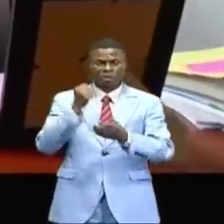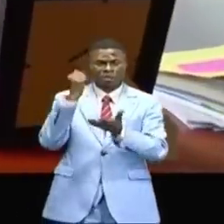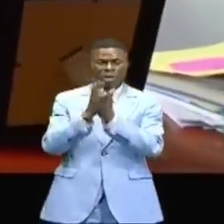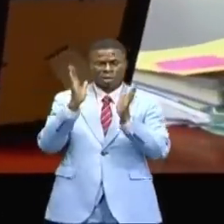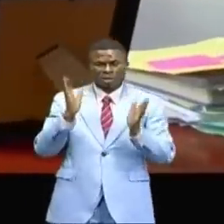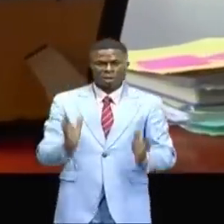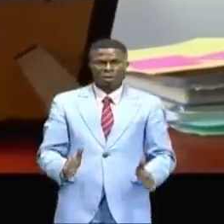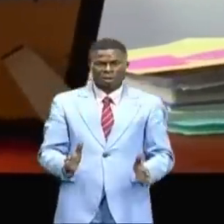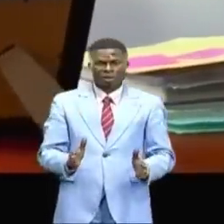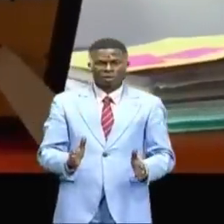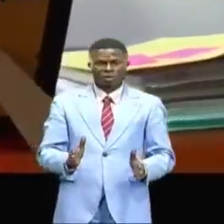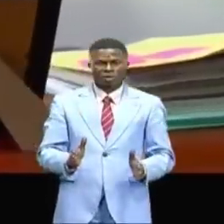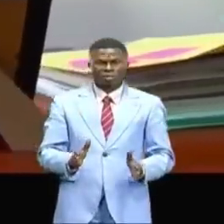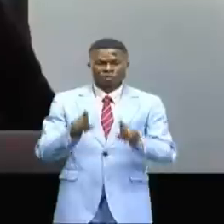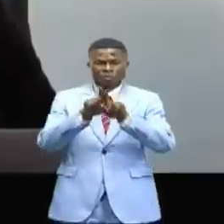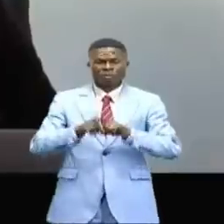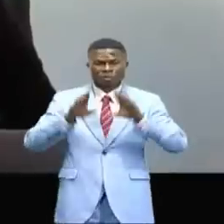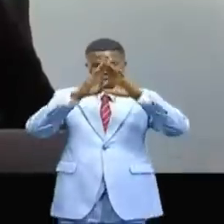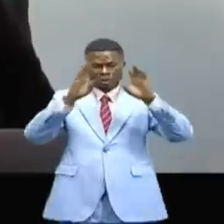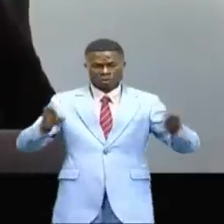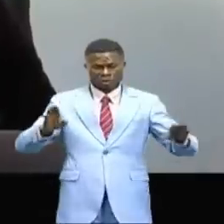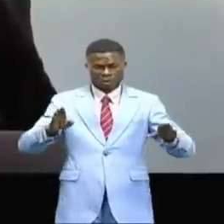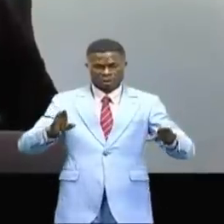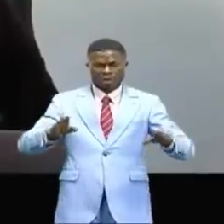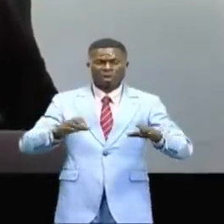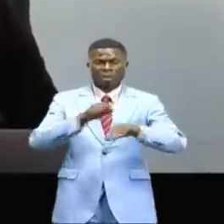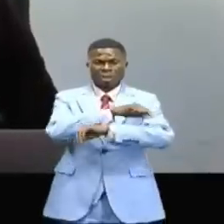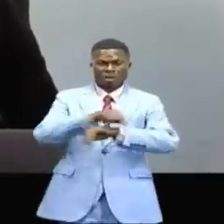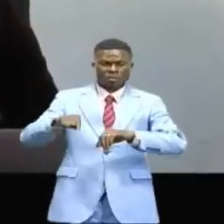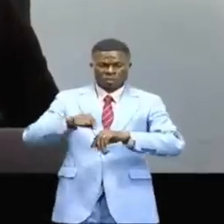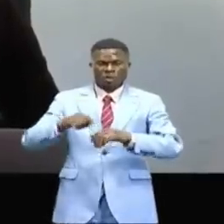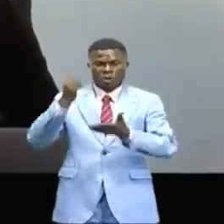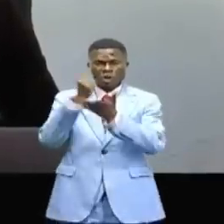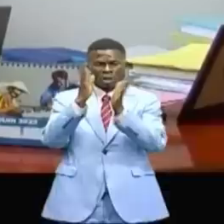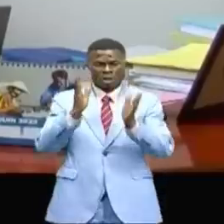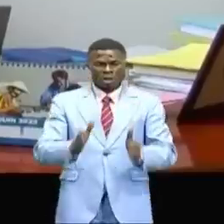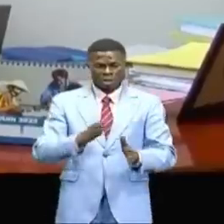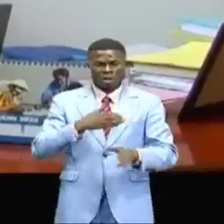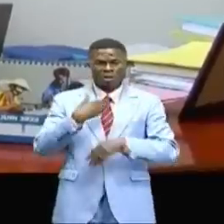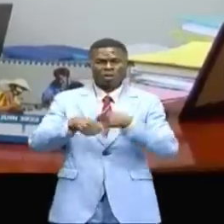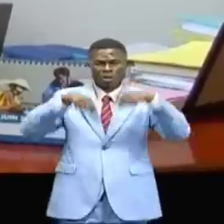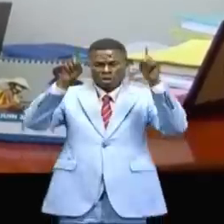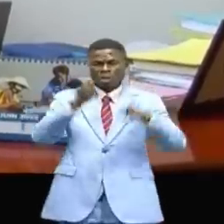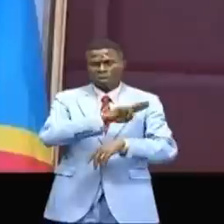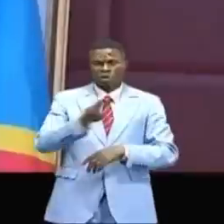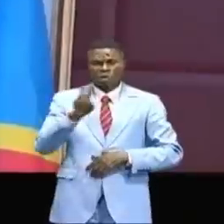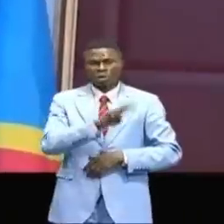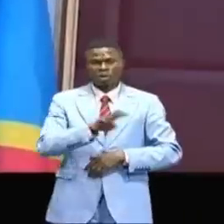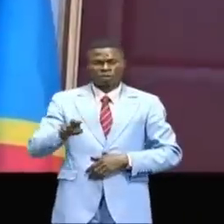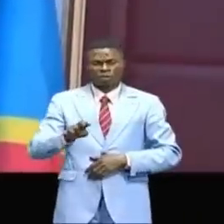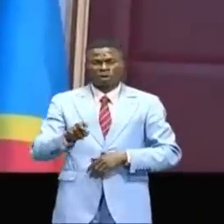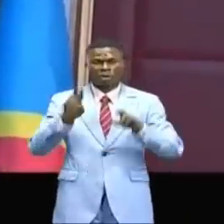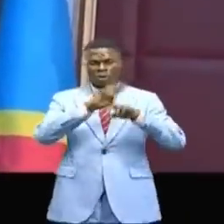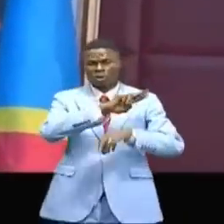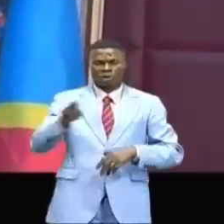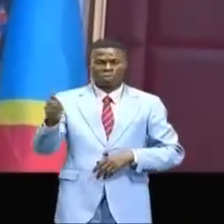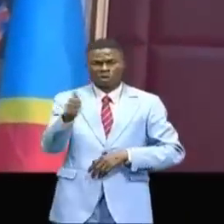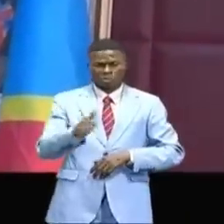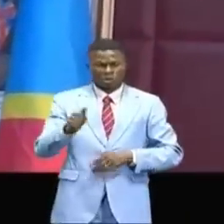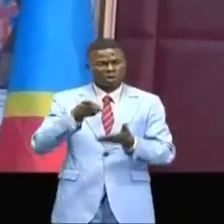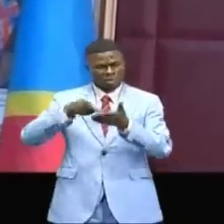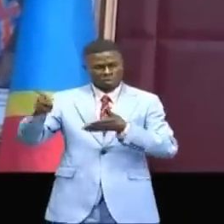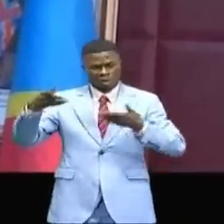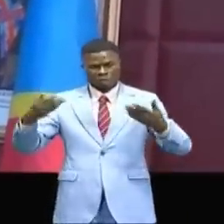des ambassades et des maisons ou appartements des résidences des diplomates pour les exercices 2020-2021 ont été